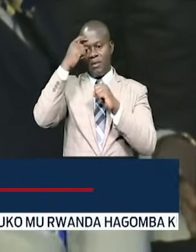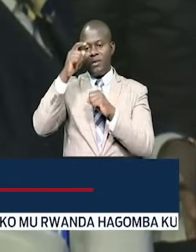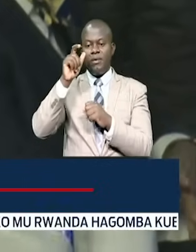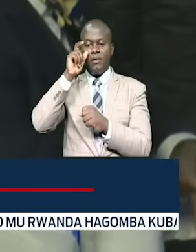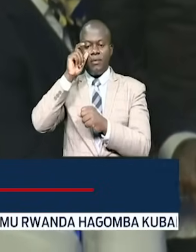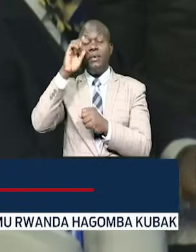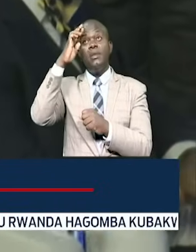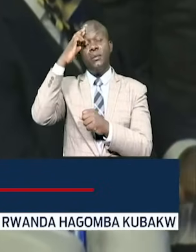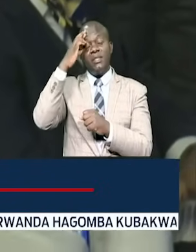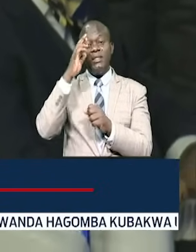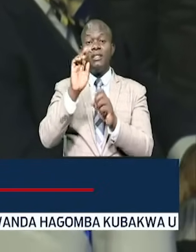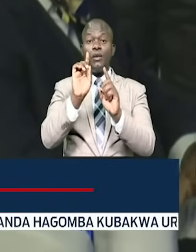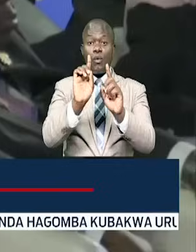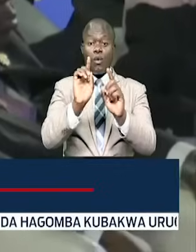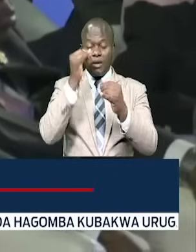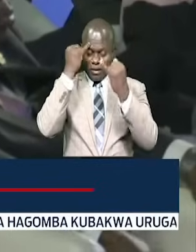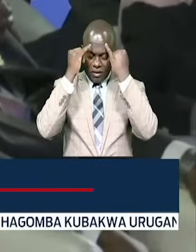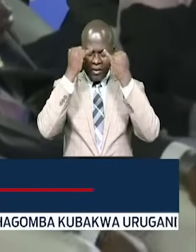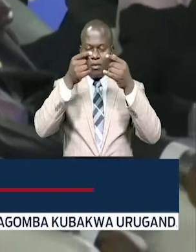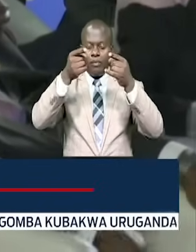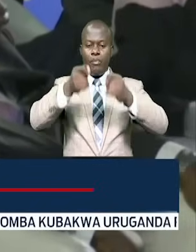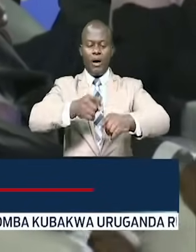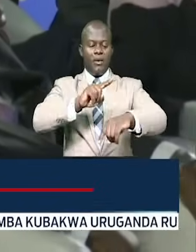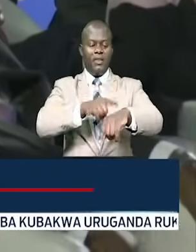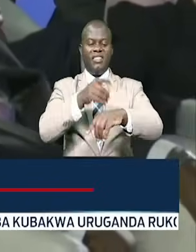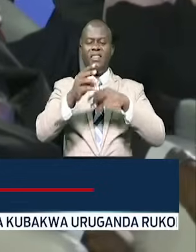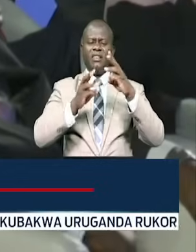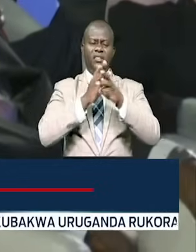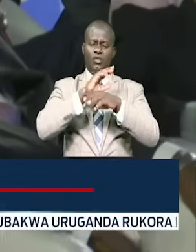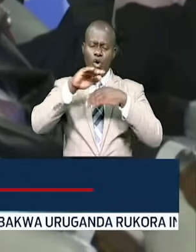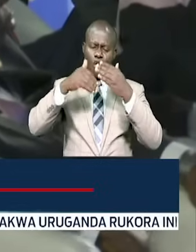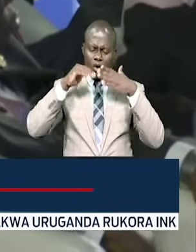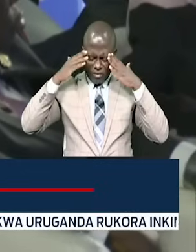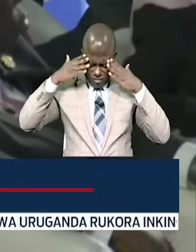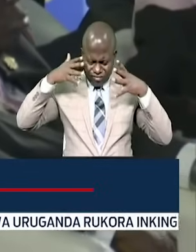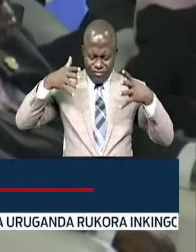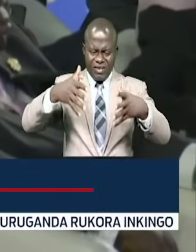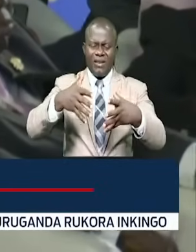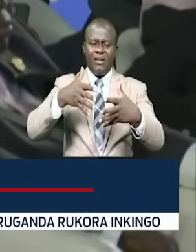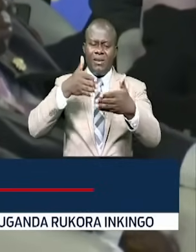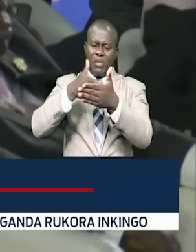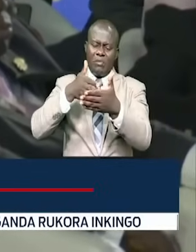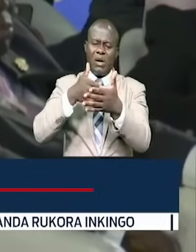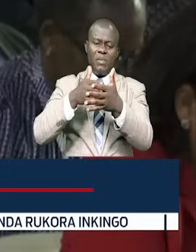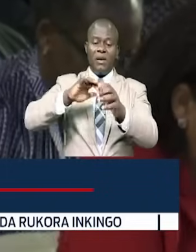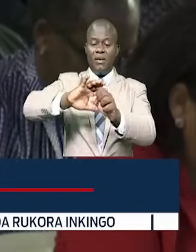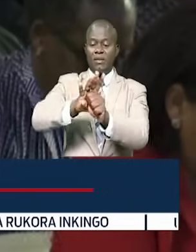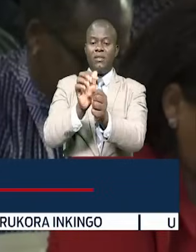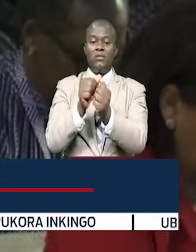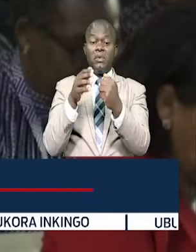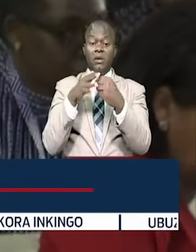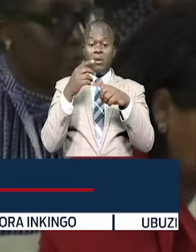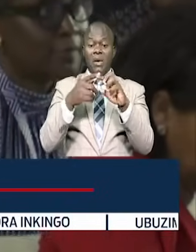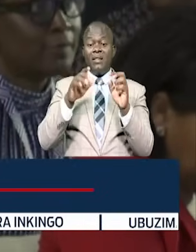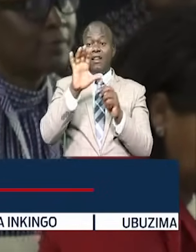Kagame yibukije ko iki gitekerezo cyavutse ubwo isi yose yari yugarijwe n'icyorezo cya COVID-19 ariko Afurika